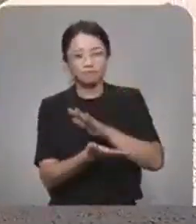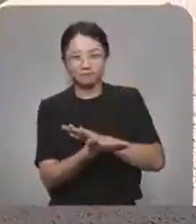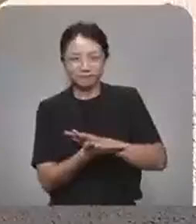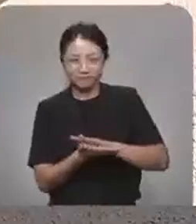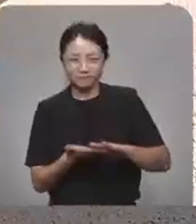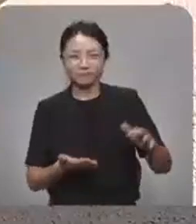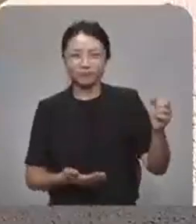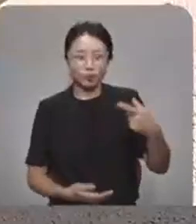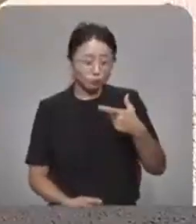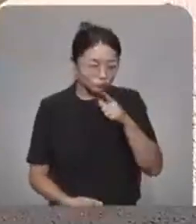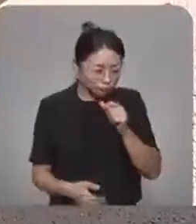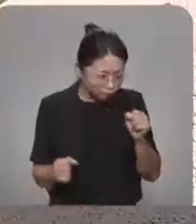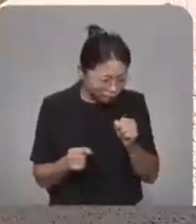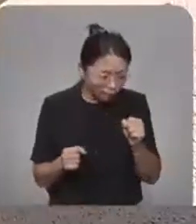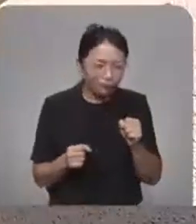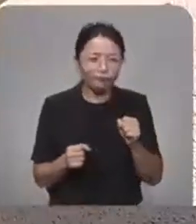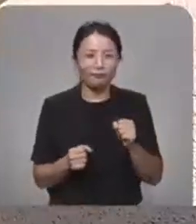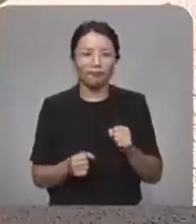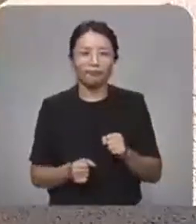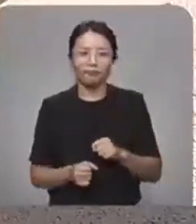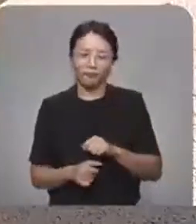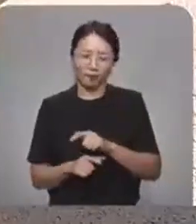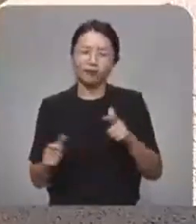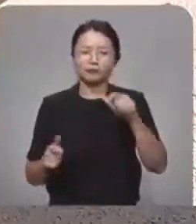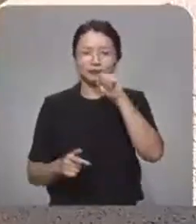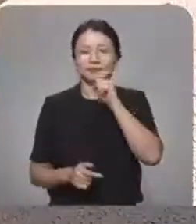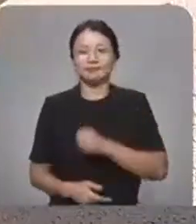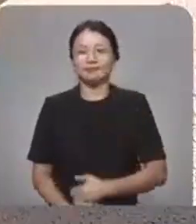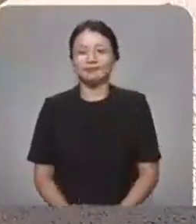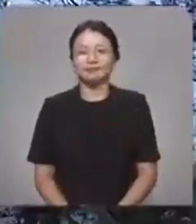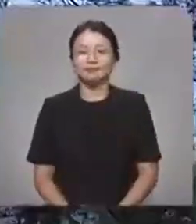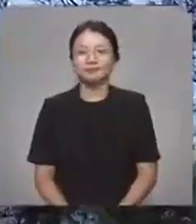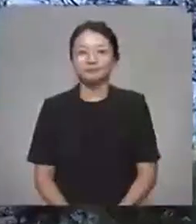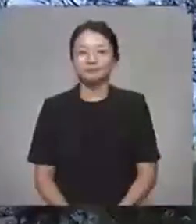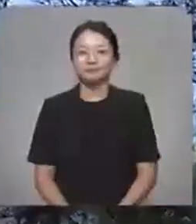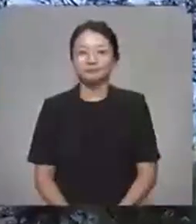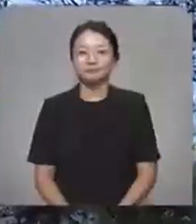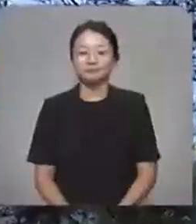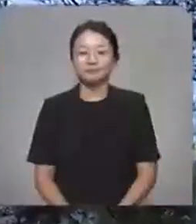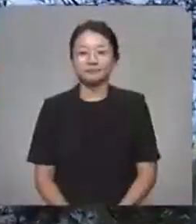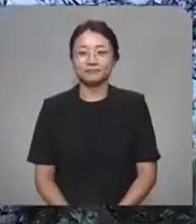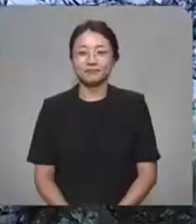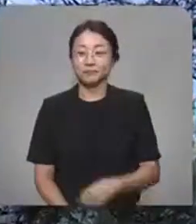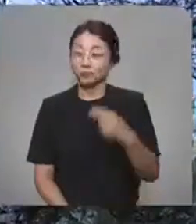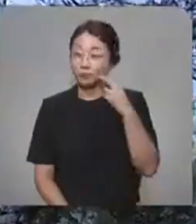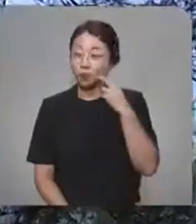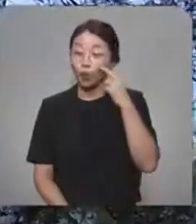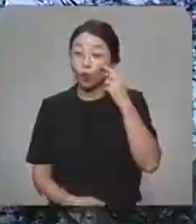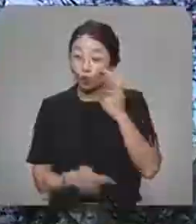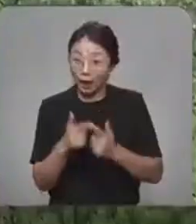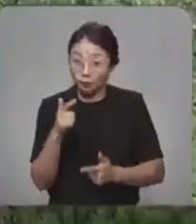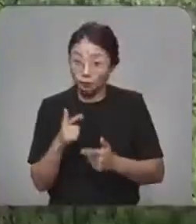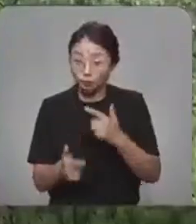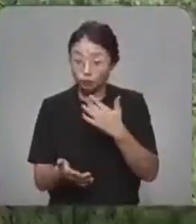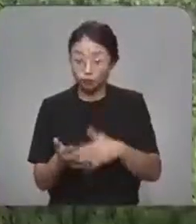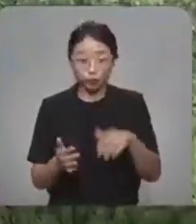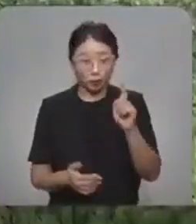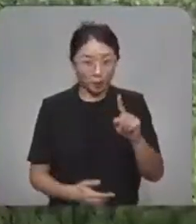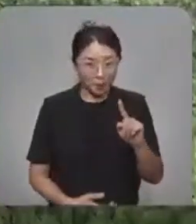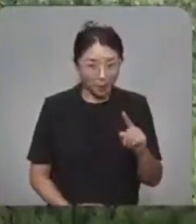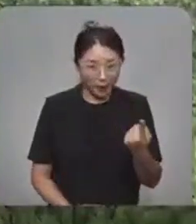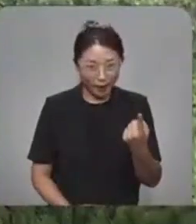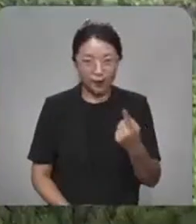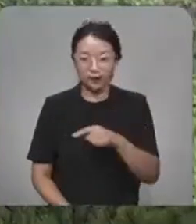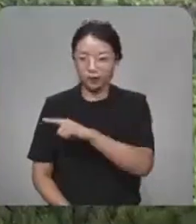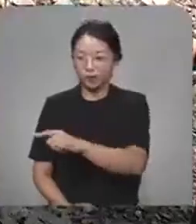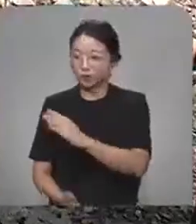좋고 물도 차갑고 좋고 뭐 여러 가지로 좋았어요. 금강 소나무를 포함해 1,100여 종 22만